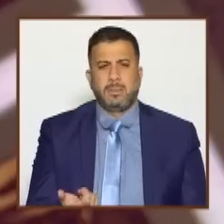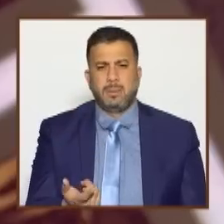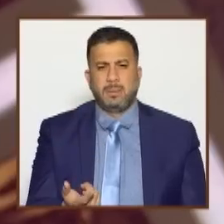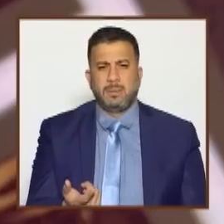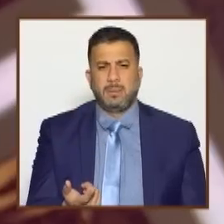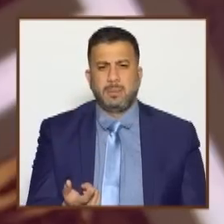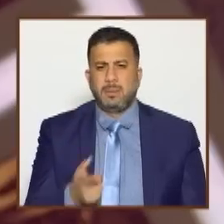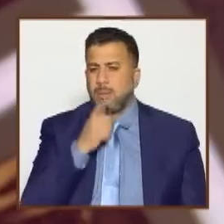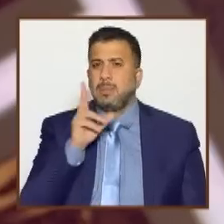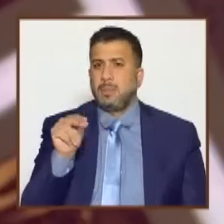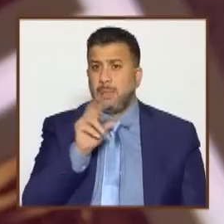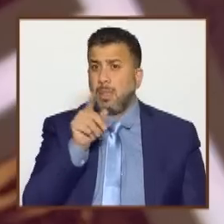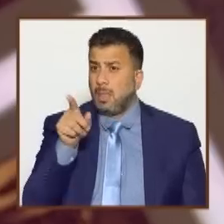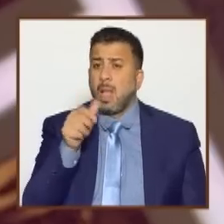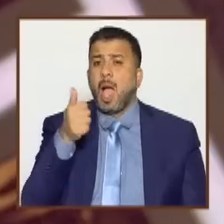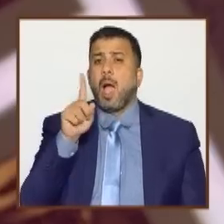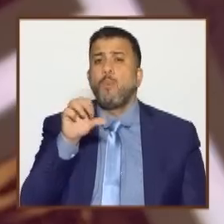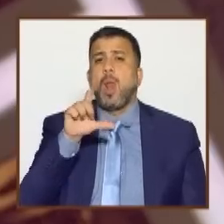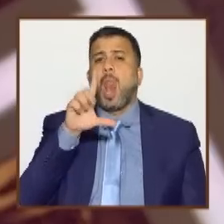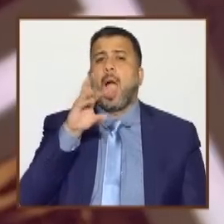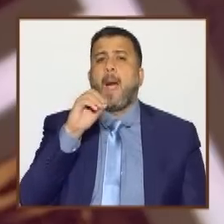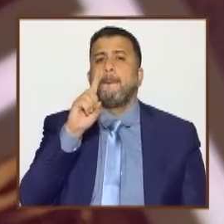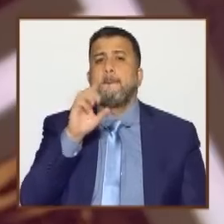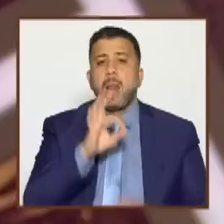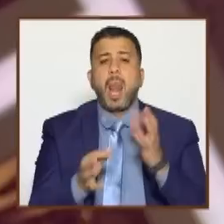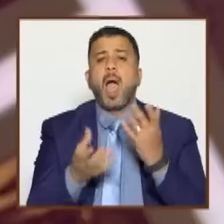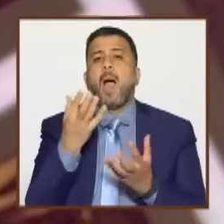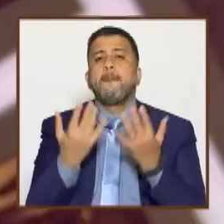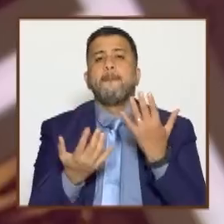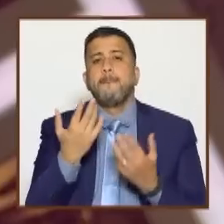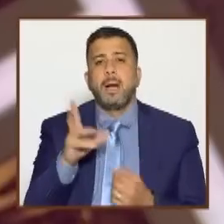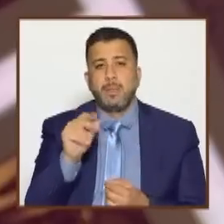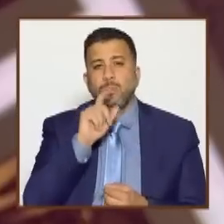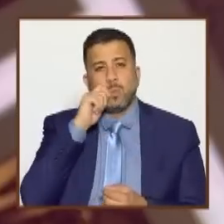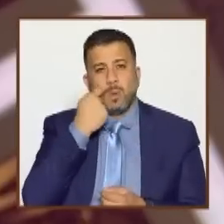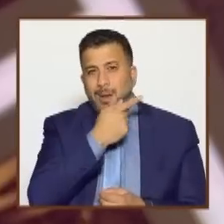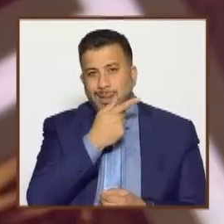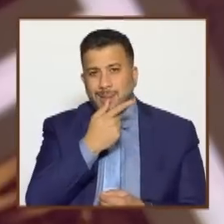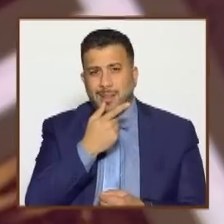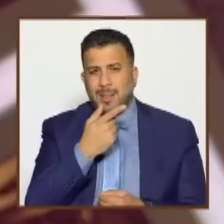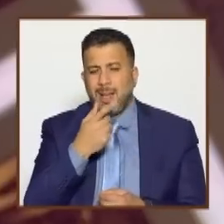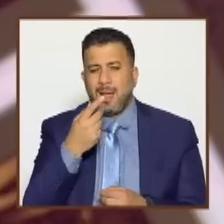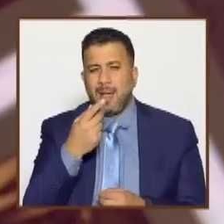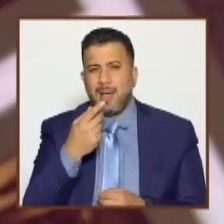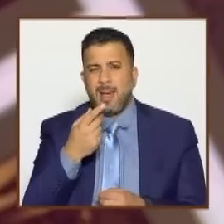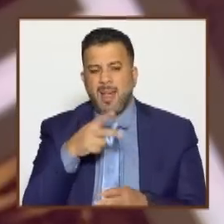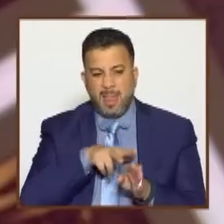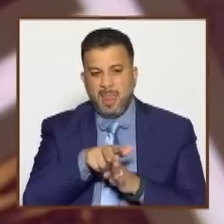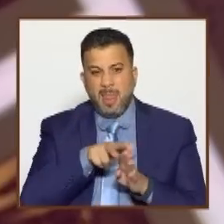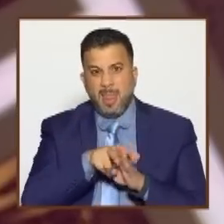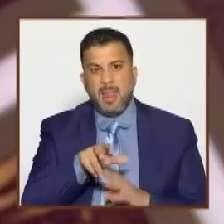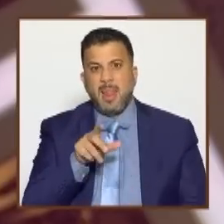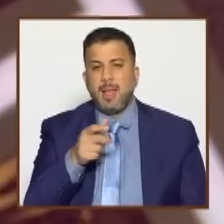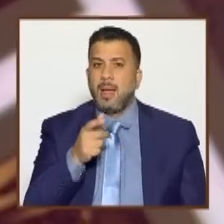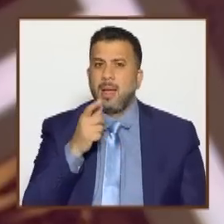يلقب نفسه بأبي لهب مثلا، ها يرضى مثلا، ما يرضى، هذه أسماء ما لا، يعني مثلا أبو غضب، أبو غضب نسأل الله